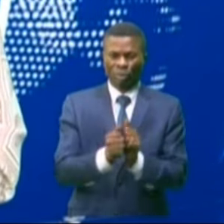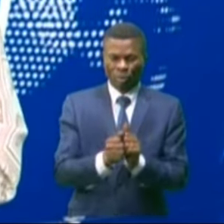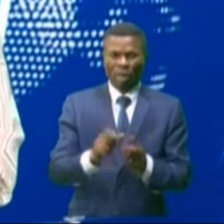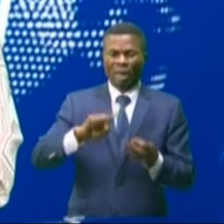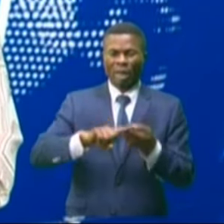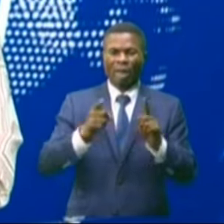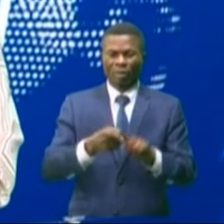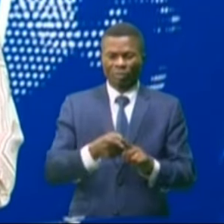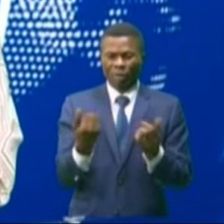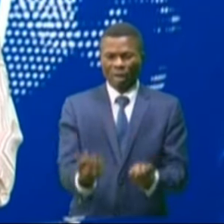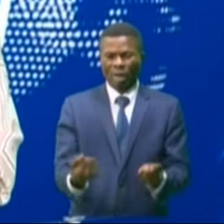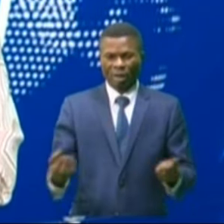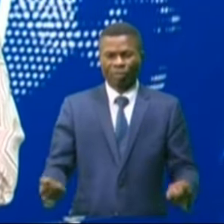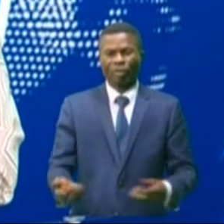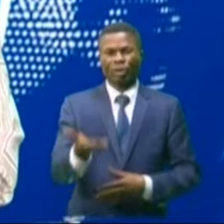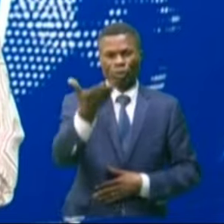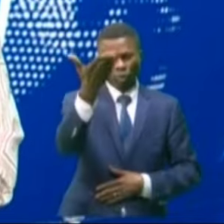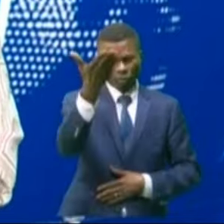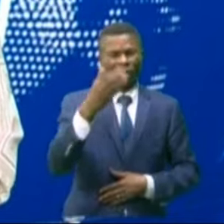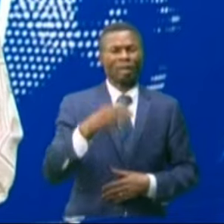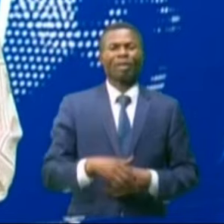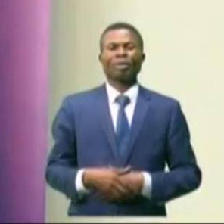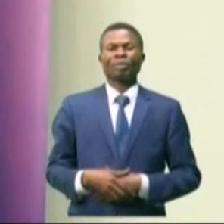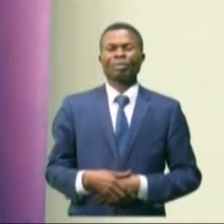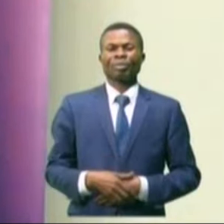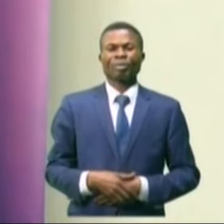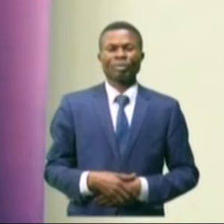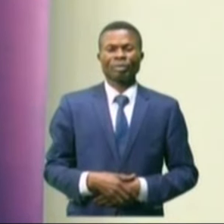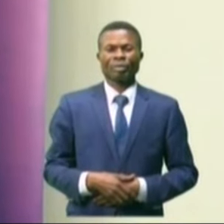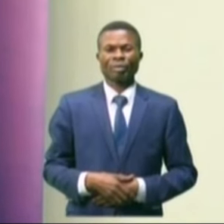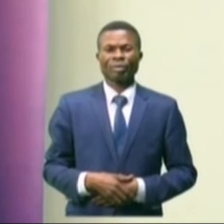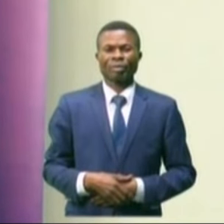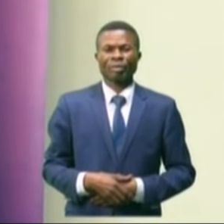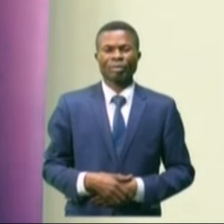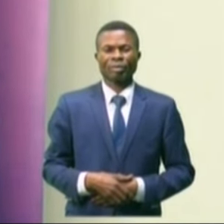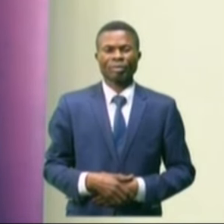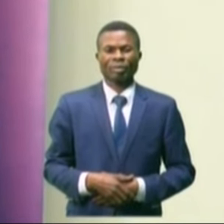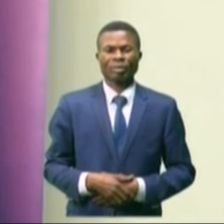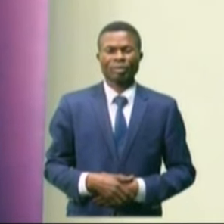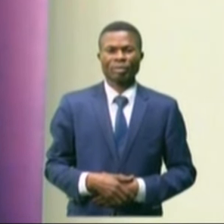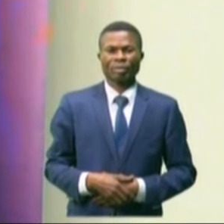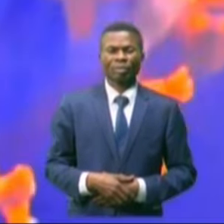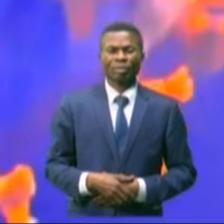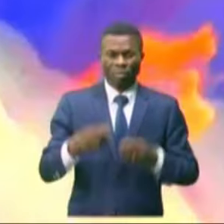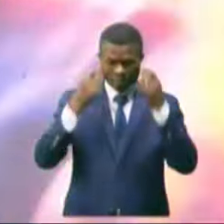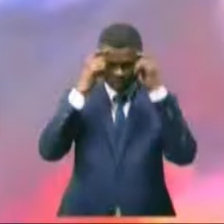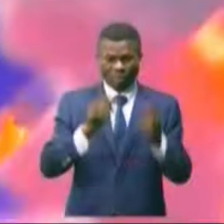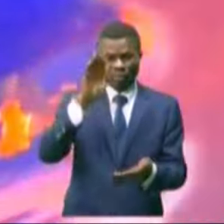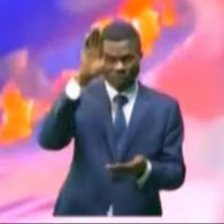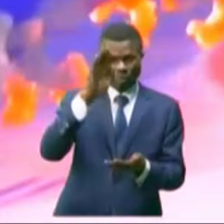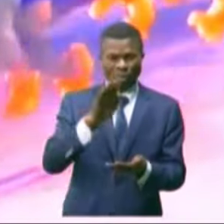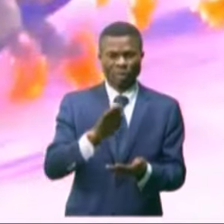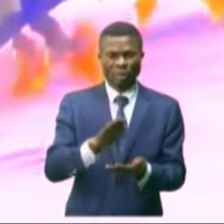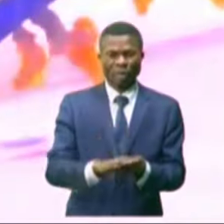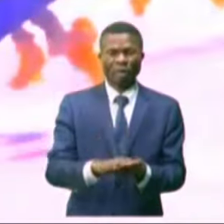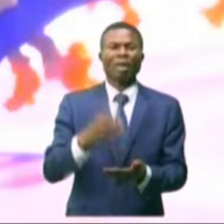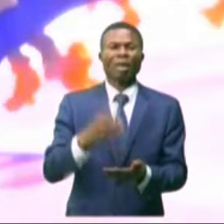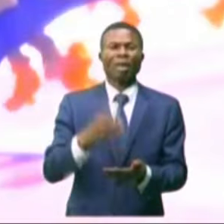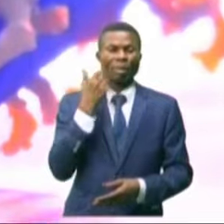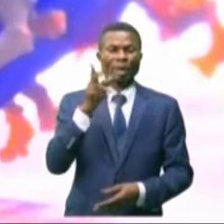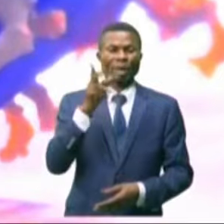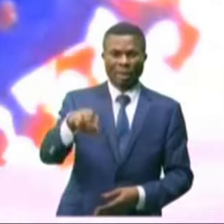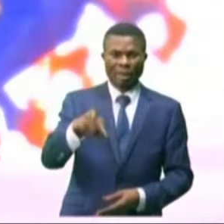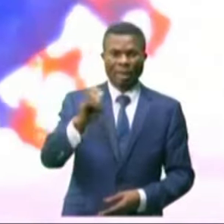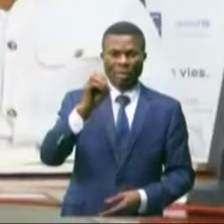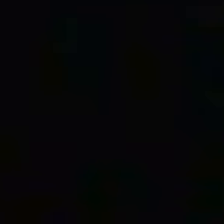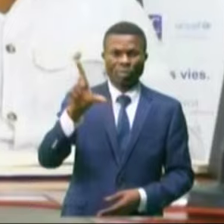amis de l'enfant. Eugénie Dada Chabani. Décider d'éradiquer la polio en République démocratique du